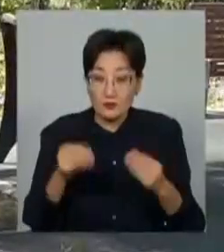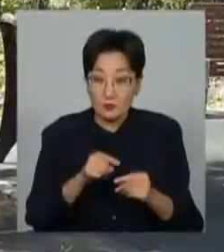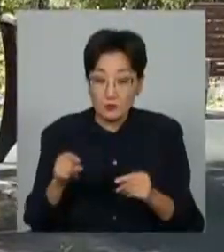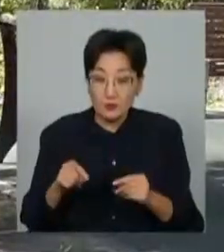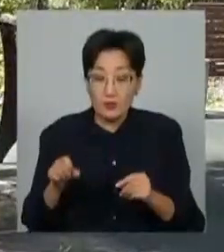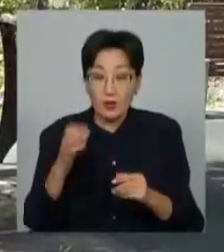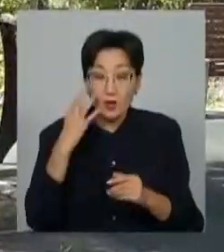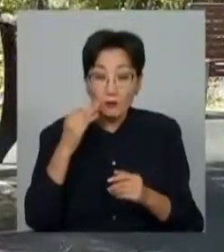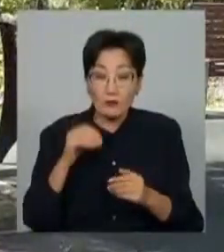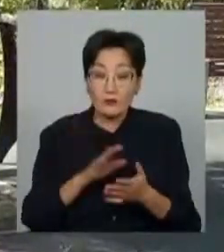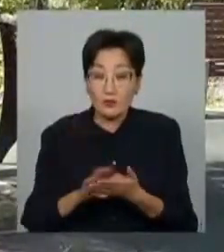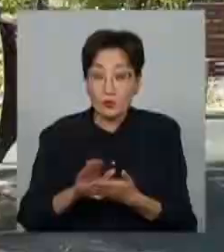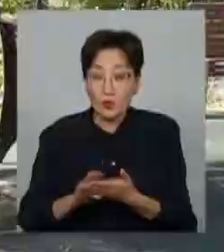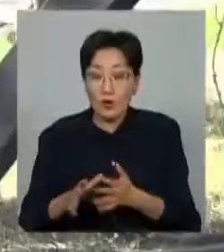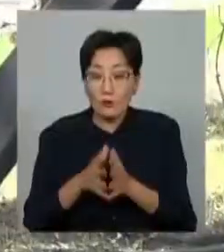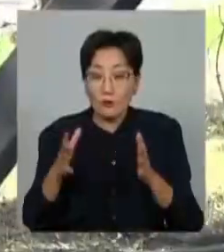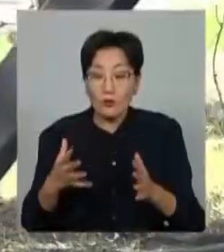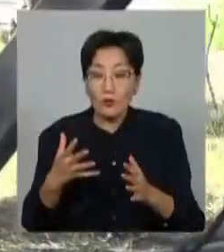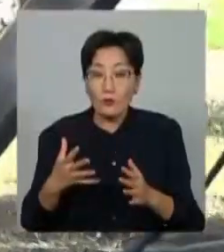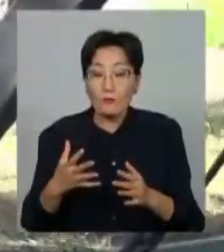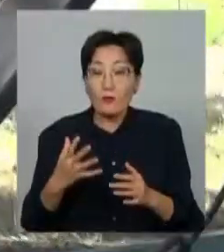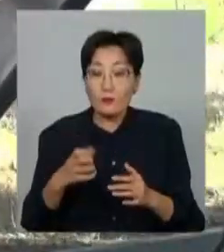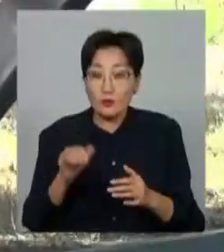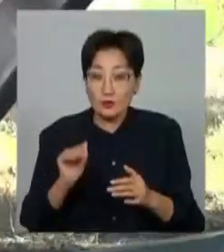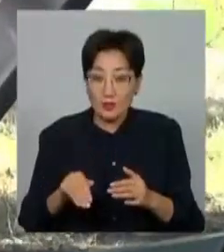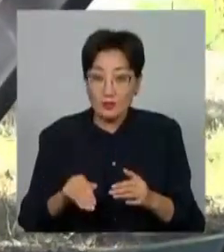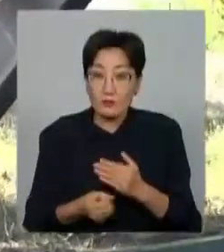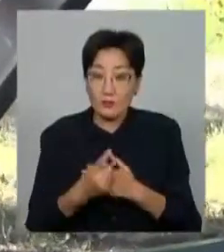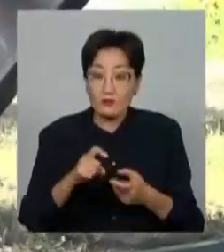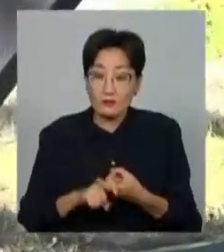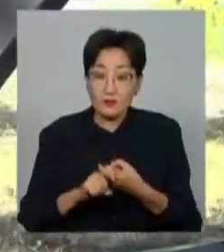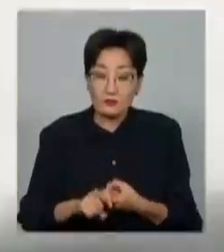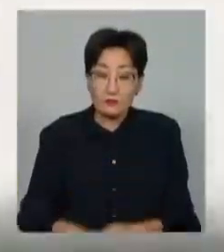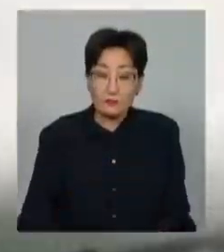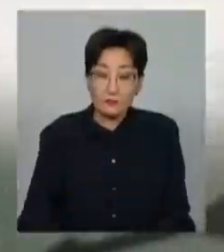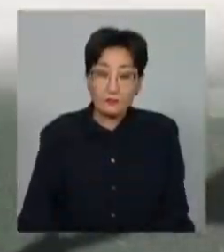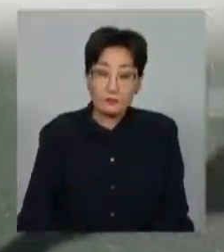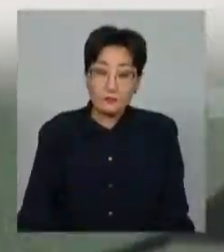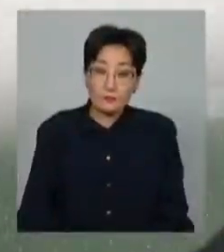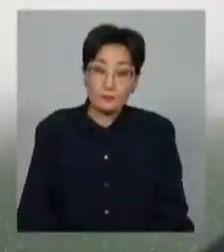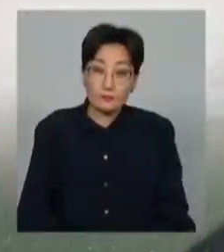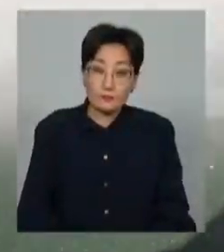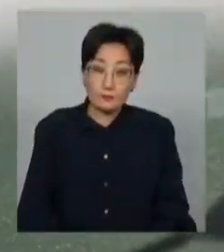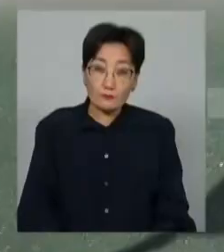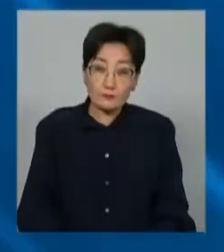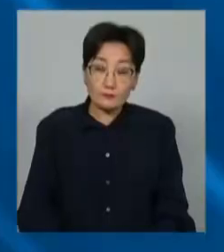Алматы обработано более 500 000 очагов инфекции. Ануар Мангельдинов, Мейрам Исабеков, телеканал